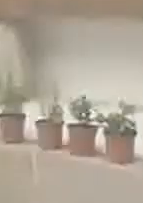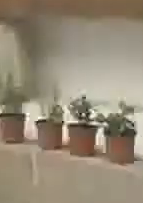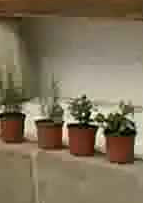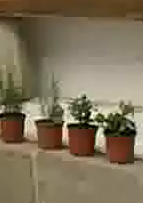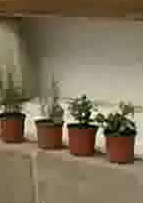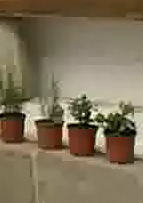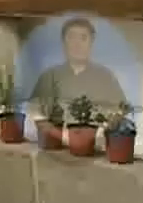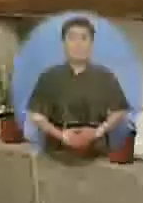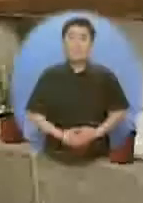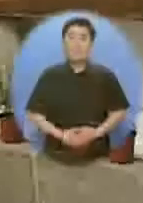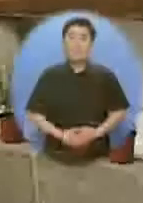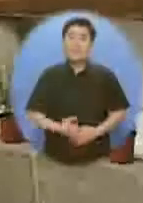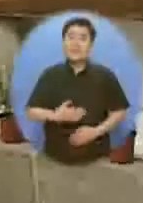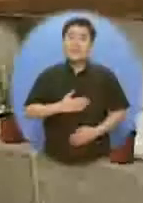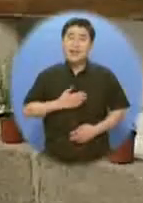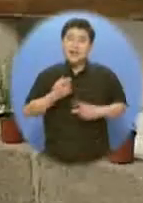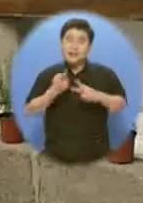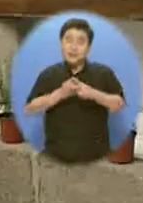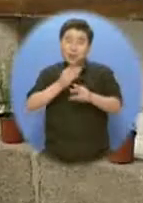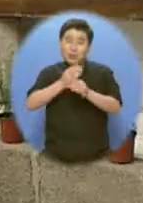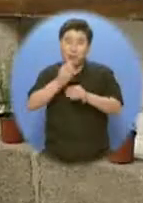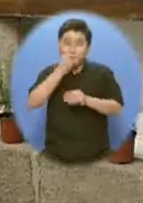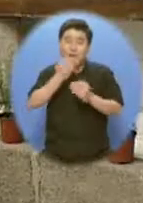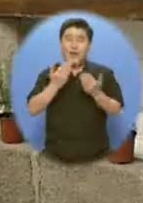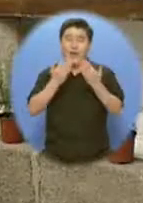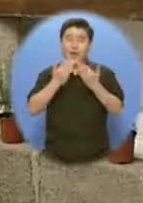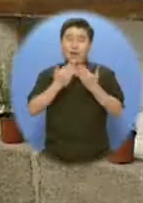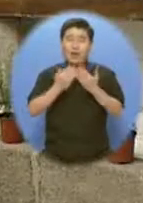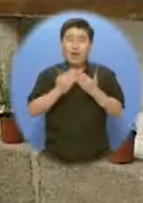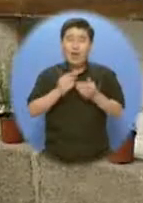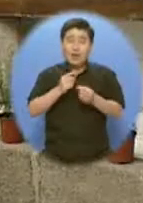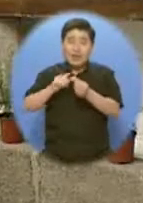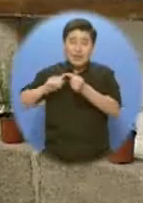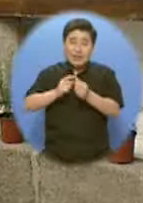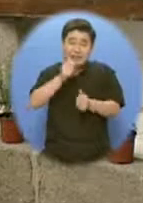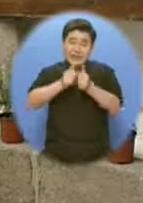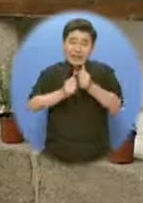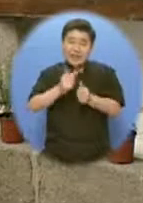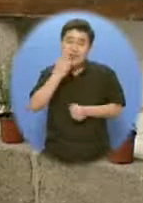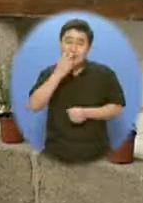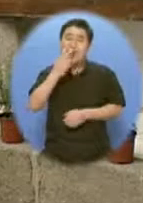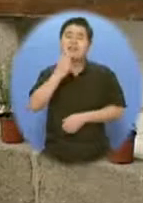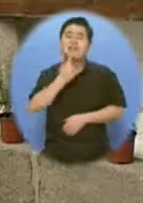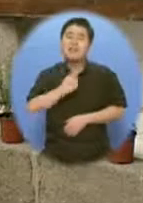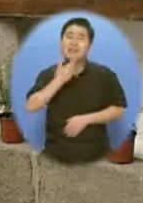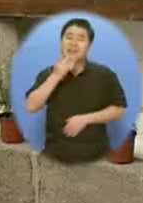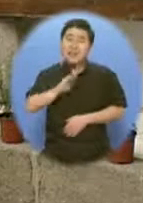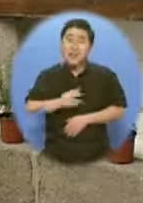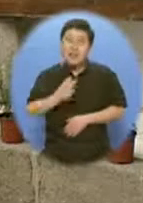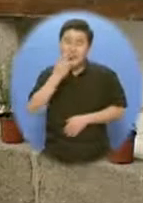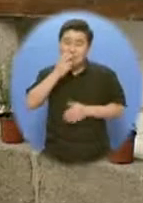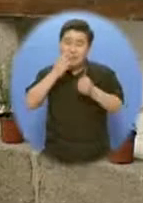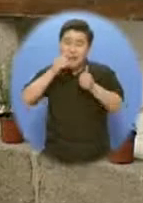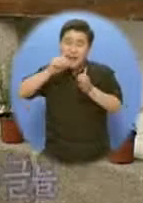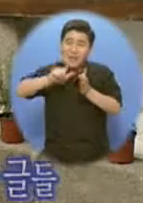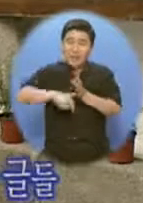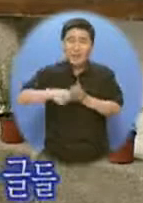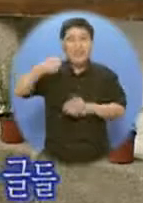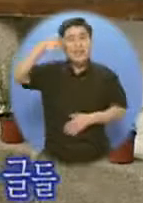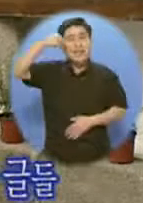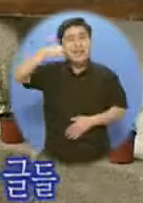알려드릴까요 제가 초중고 백일장 심사한 적 있습니다 심사를 하면서 제가 느낀